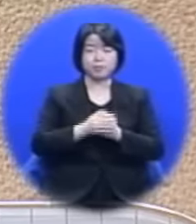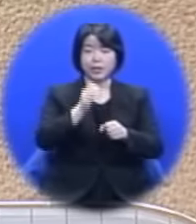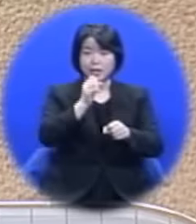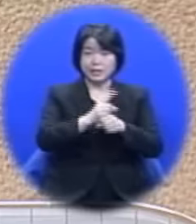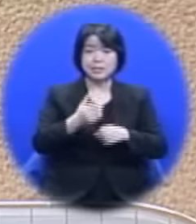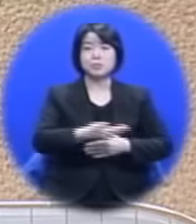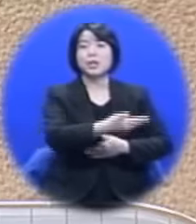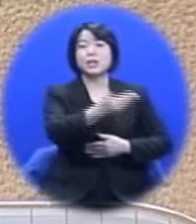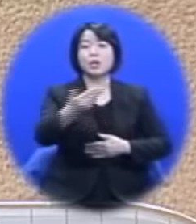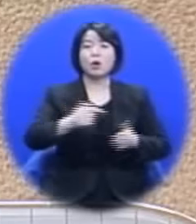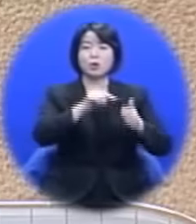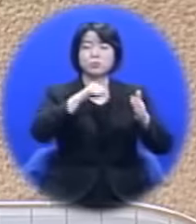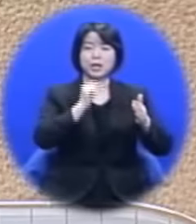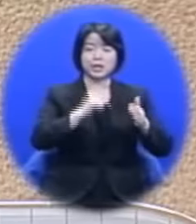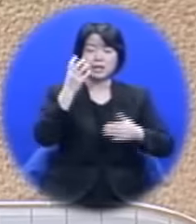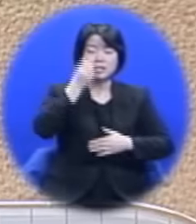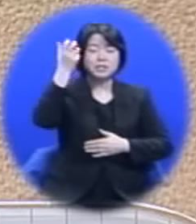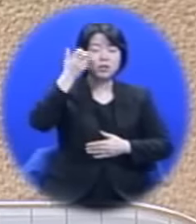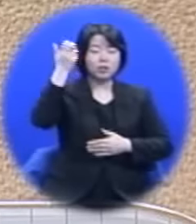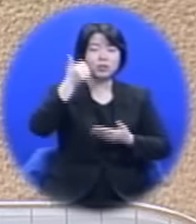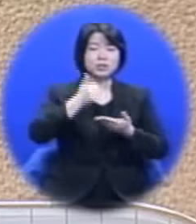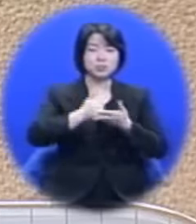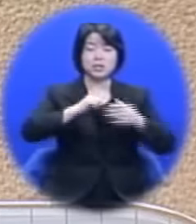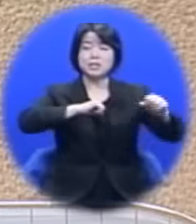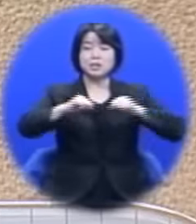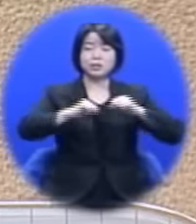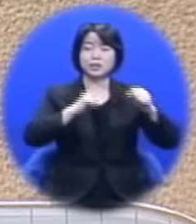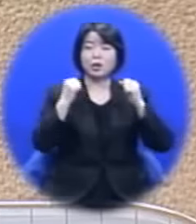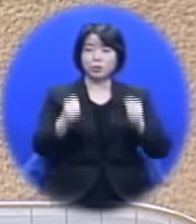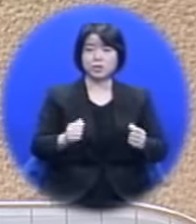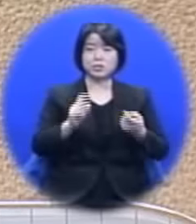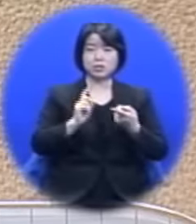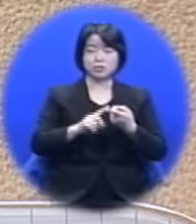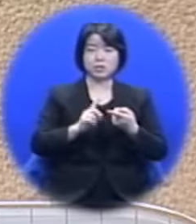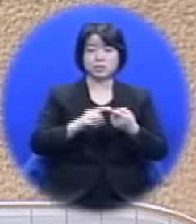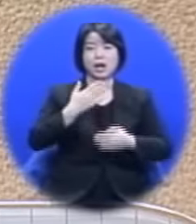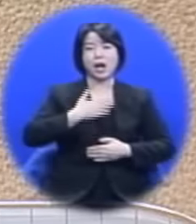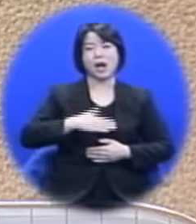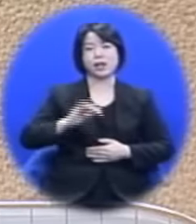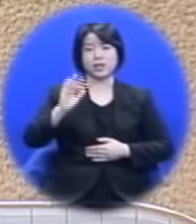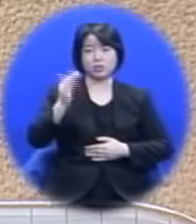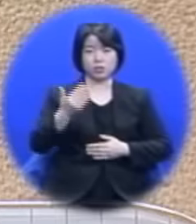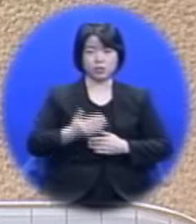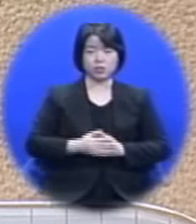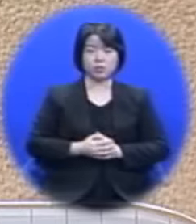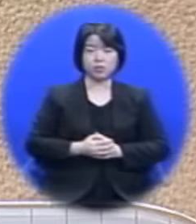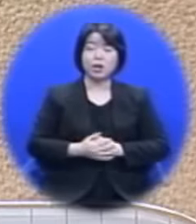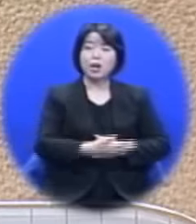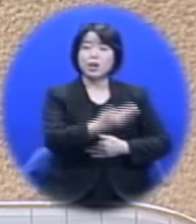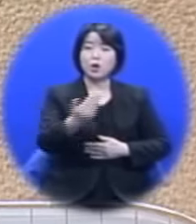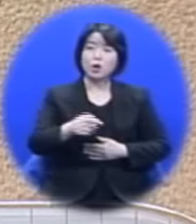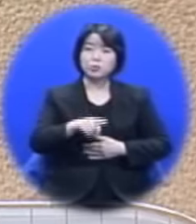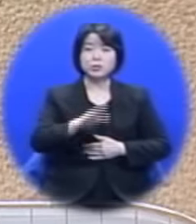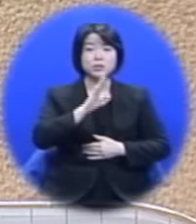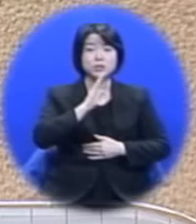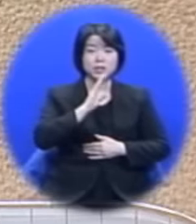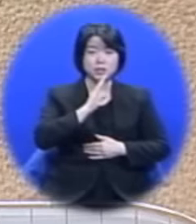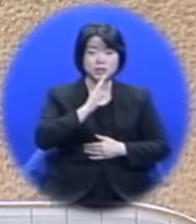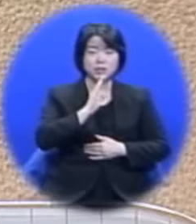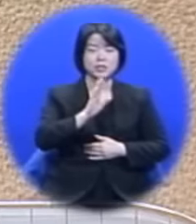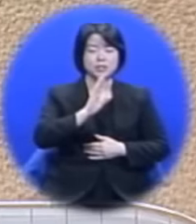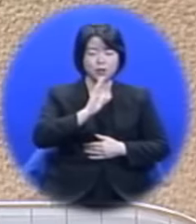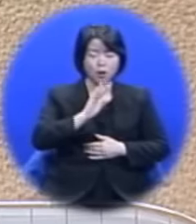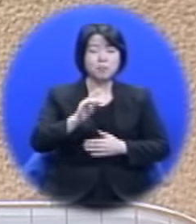역사예능 역사하시고 계셨다는 것을 아셔야 돼요 여러분이 그 사실을 정말